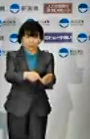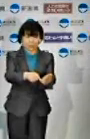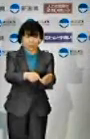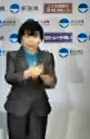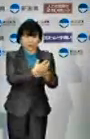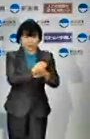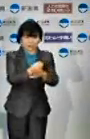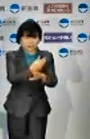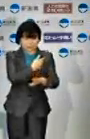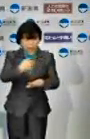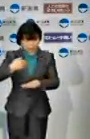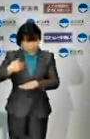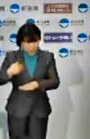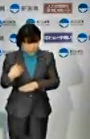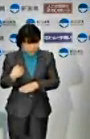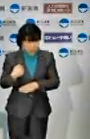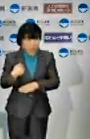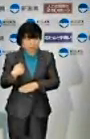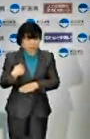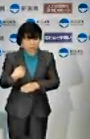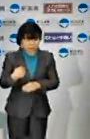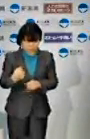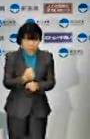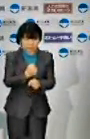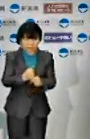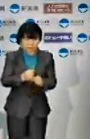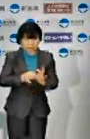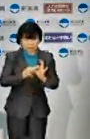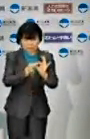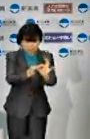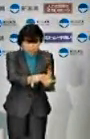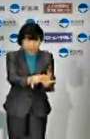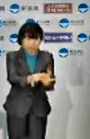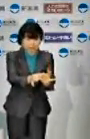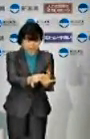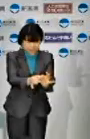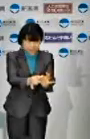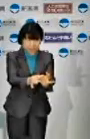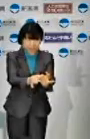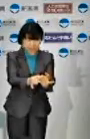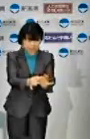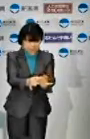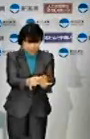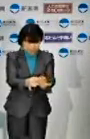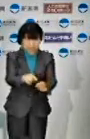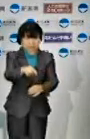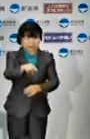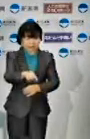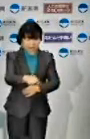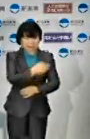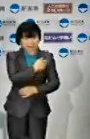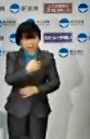持続可能な経営、事業を継続というところに、まあ、一定の目処が立ったというふうに受け止めています。